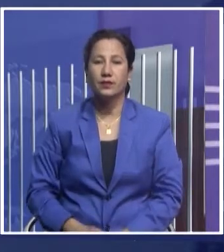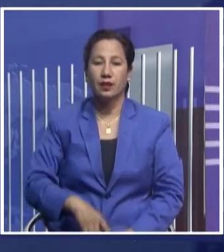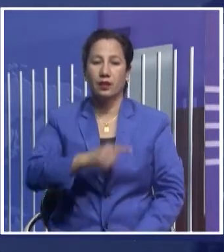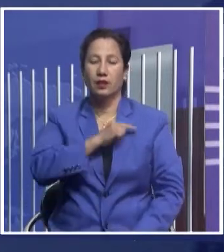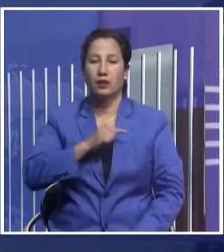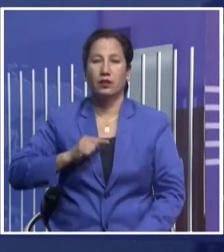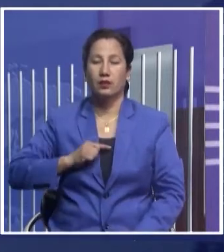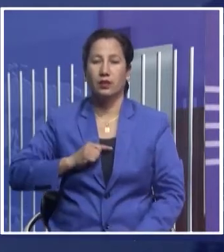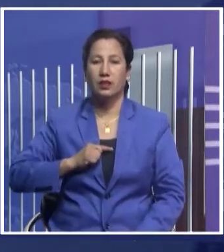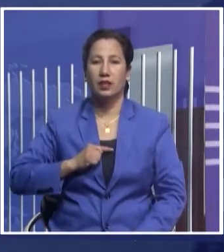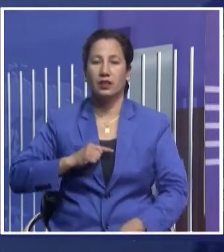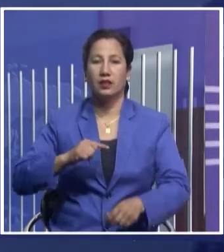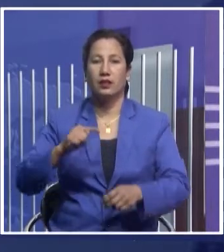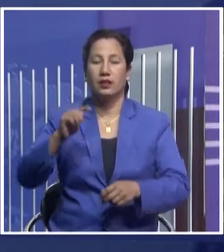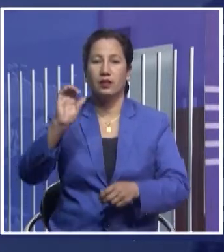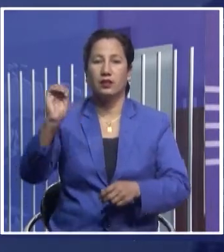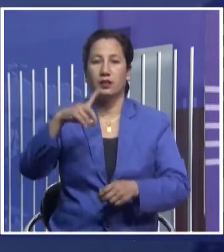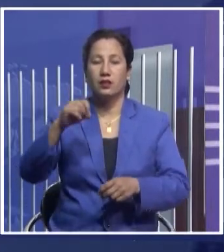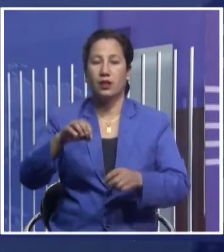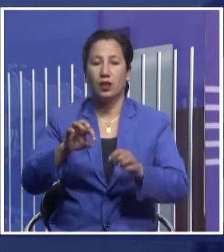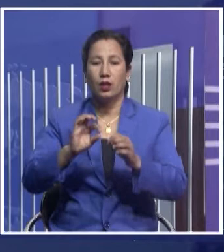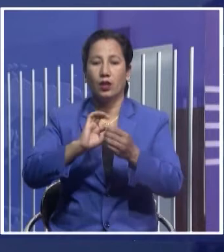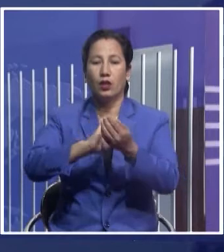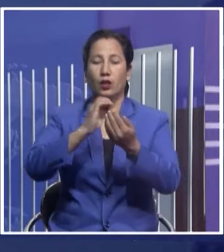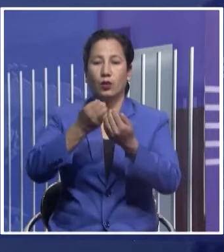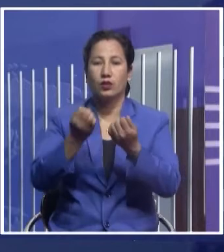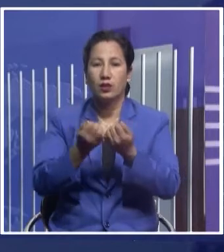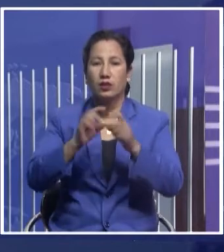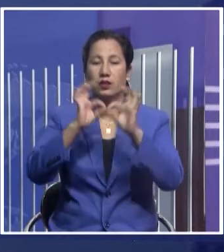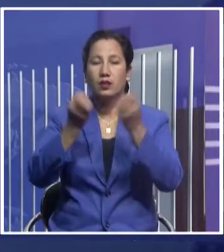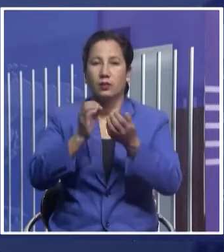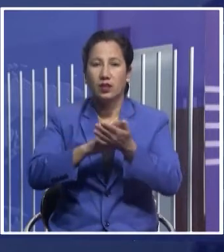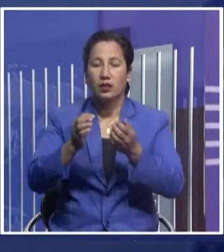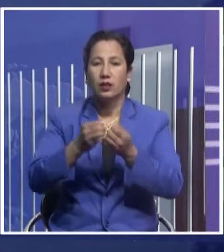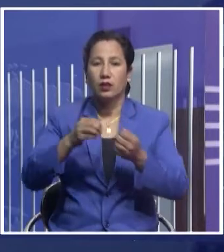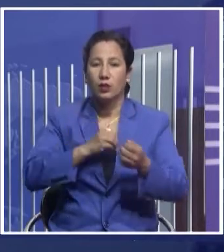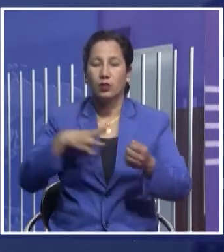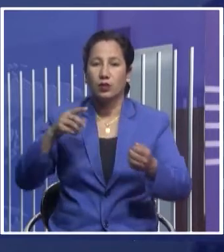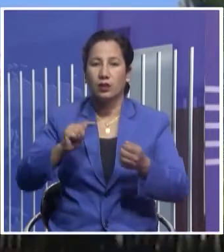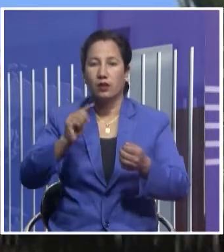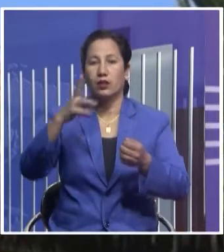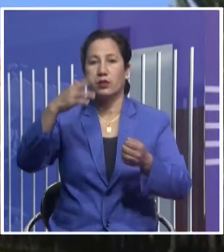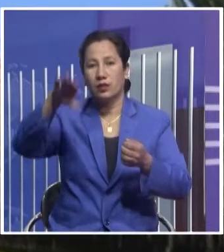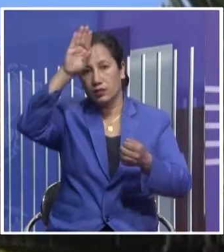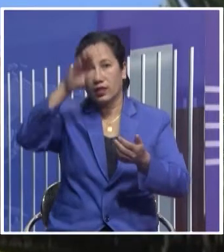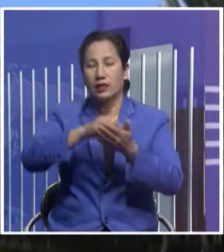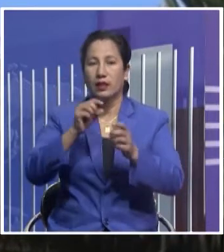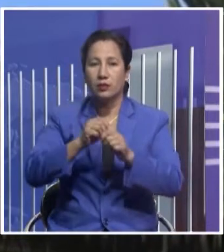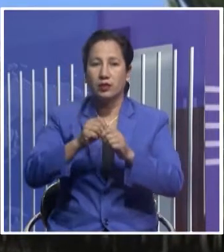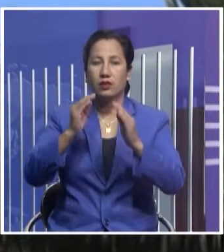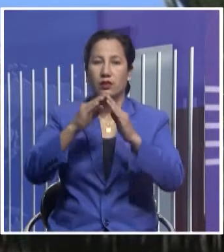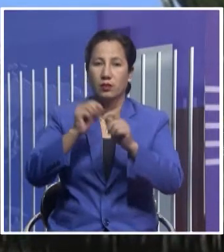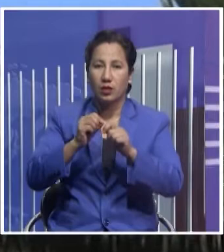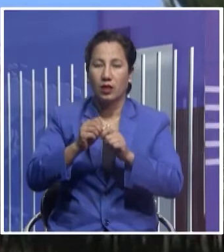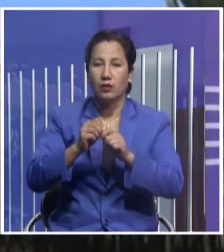कर्मचारी सञ्चय कोषले सुर्खेतमा आवास कर्जा कार्यक्रमको क्षेत्र विस्तार गरेको छ। सुर्खेत कर्णाली प्रदेशको राजधानी बनेसँगै घर